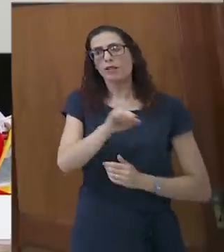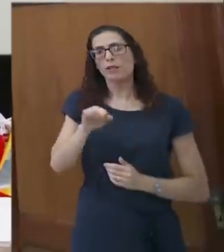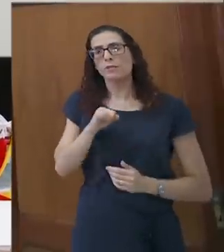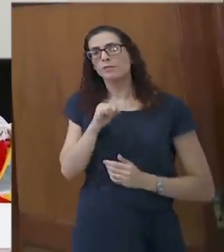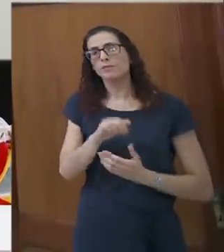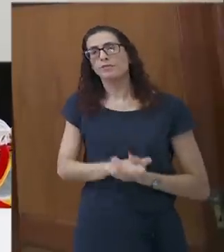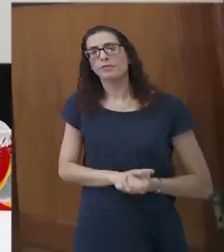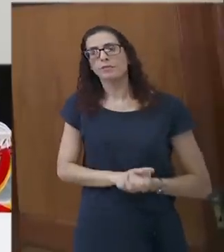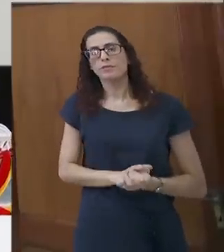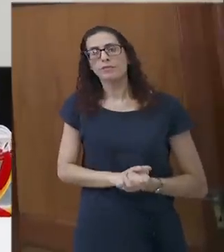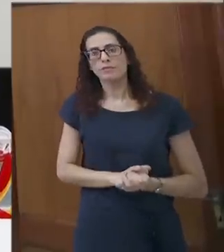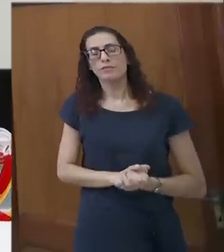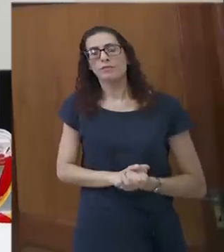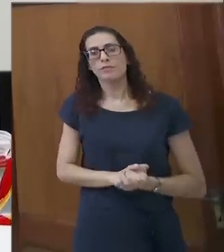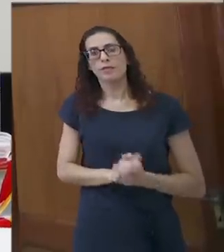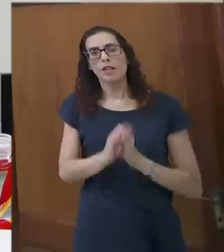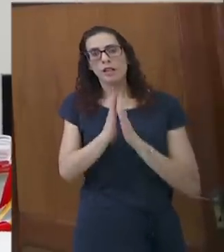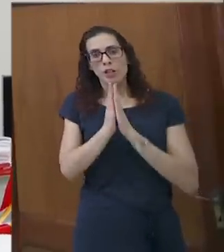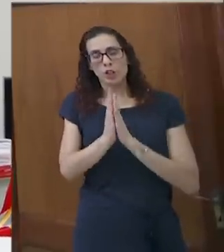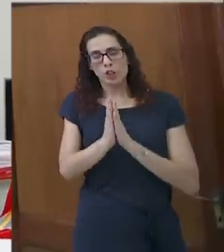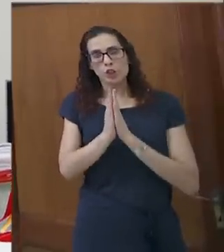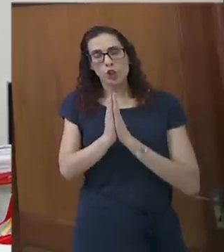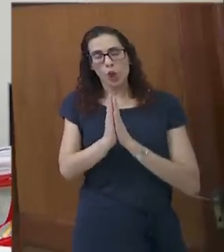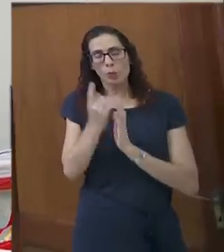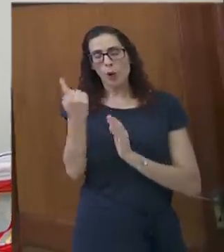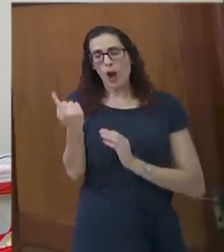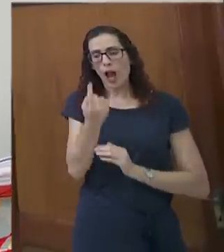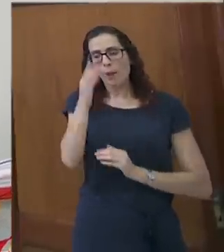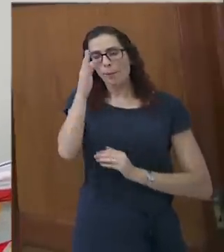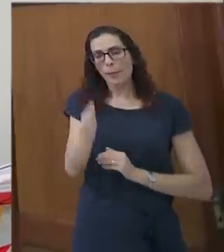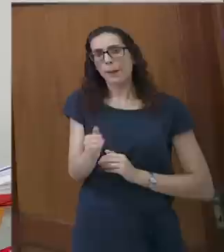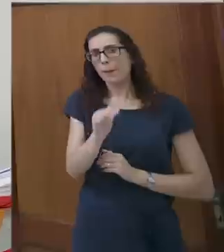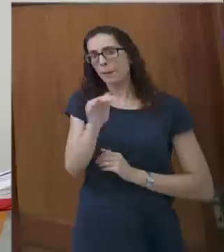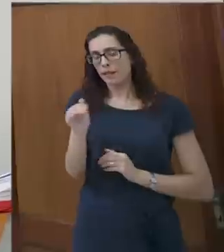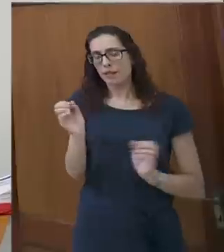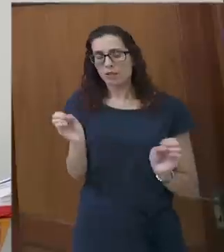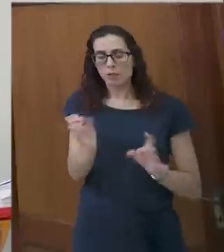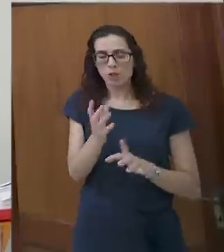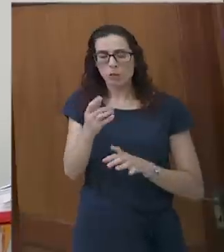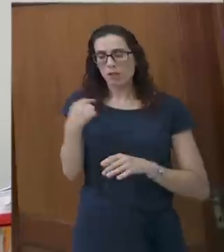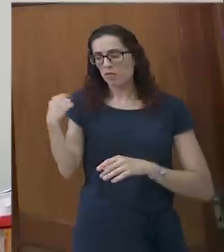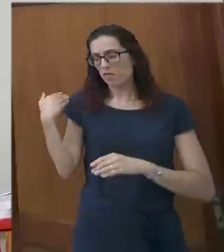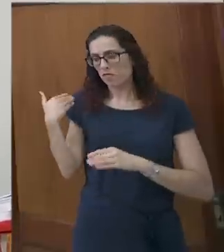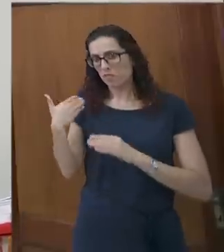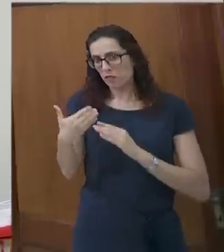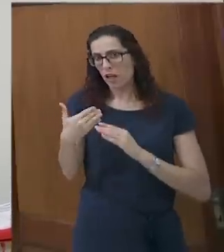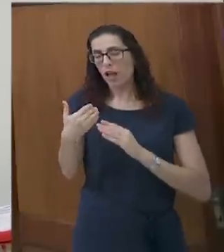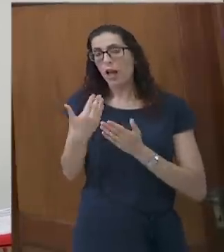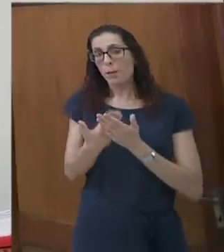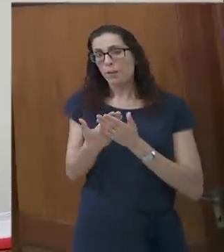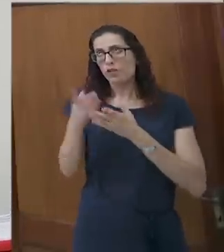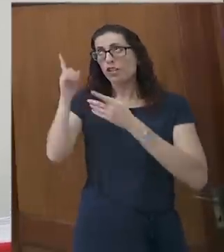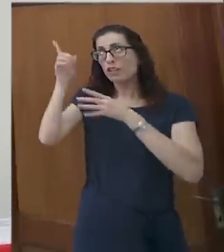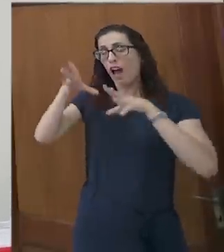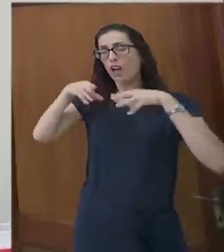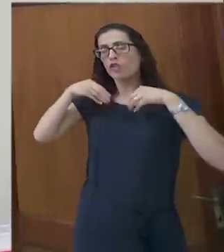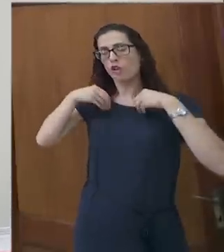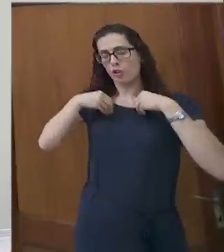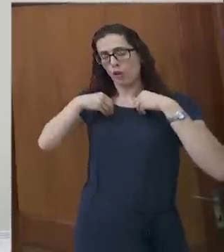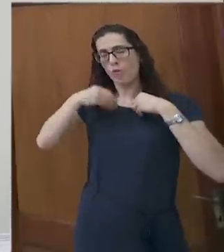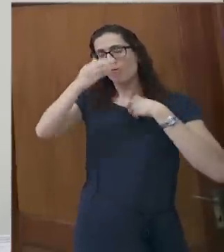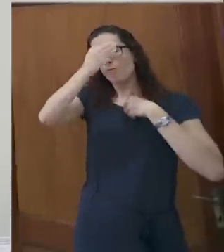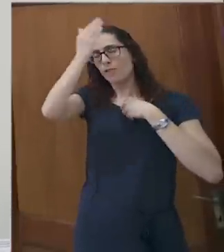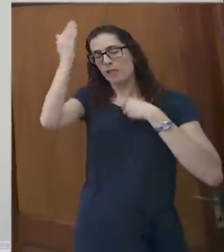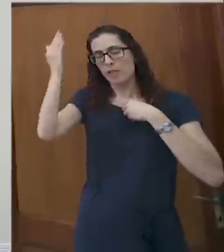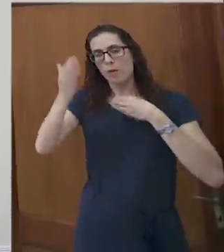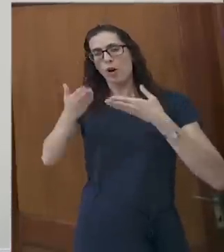U nitolbu mulej għal dawk li jgħaddew għall-ħajja ta' dejjem, speċjalment f'dawn l-aħħar jiem biex inti tilqagħhom f'ħdanek u tagħti